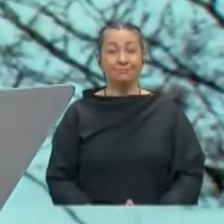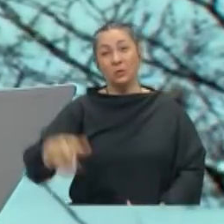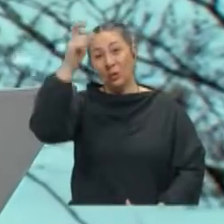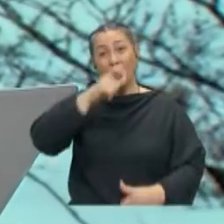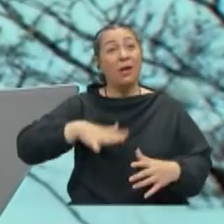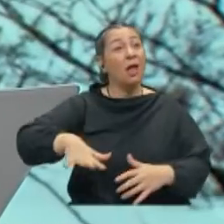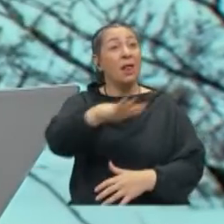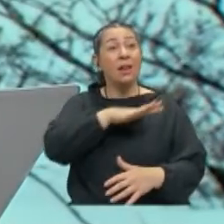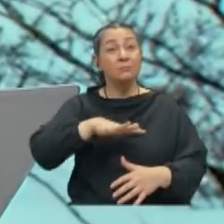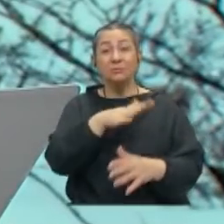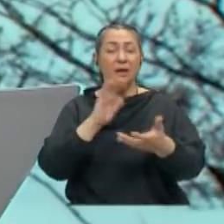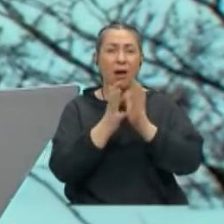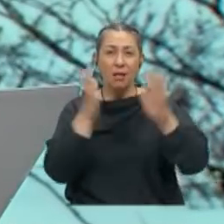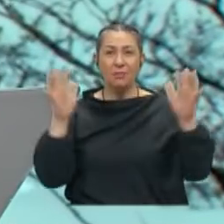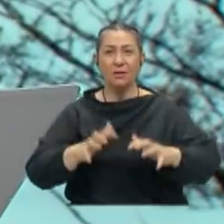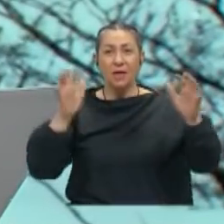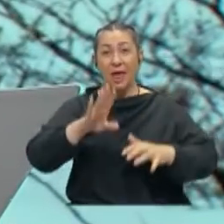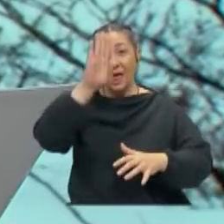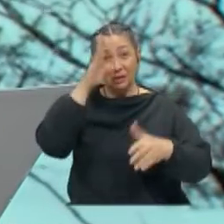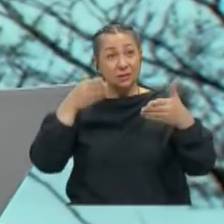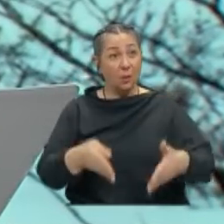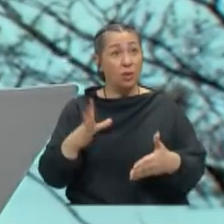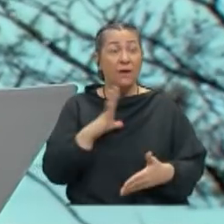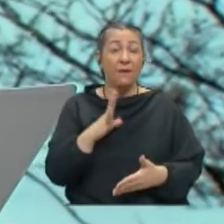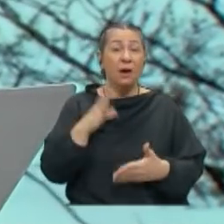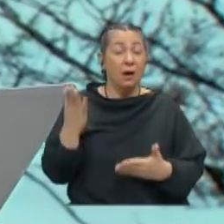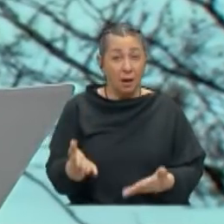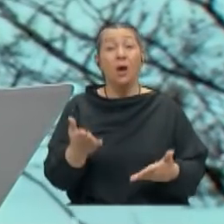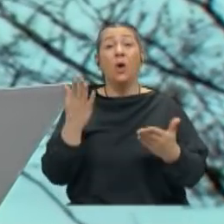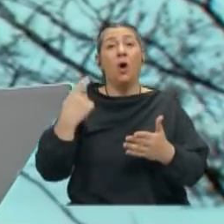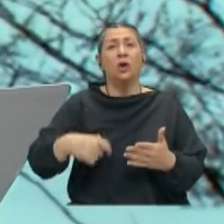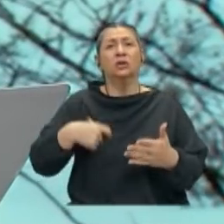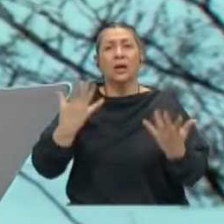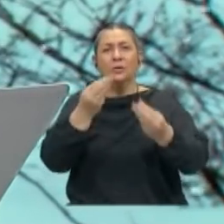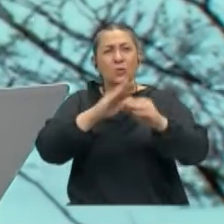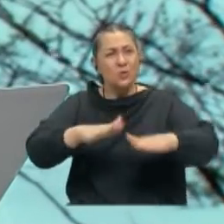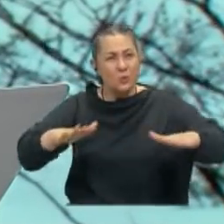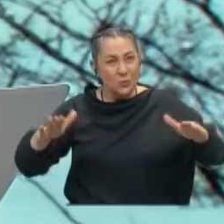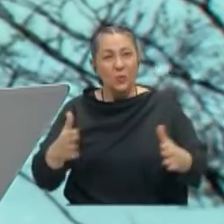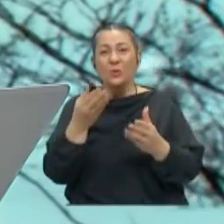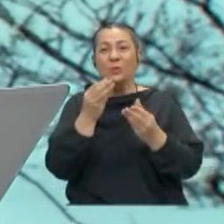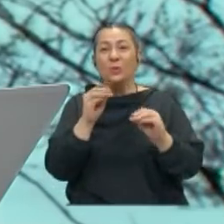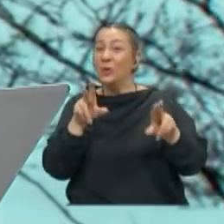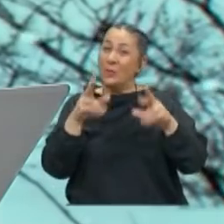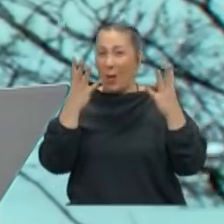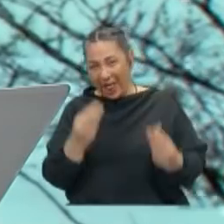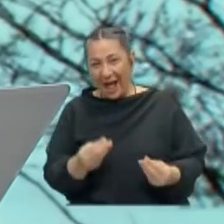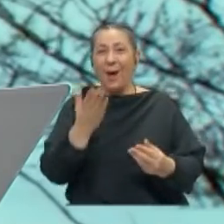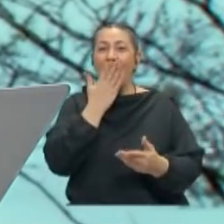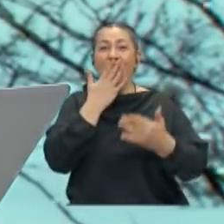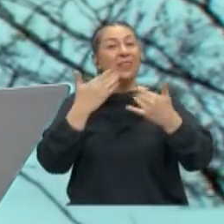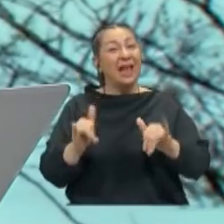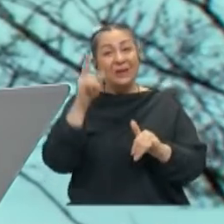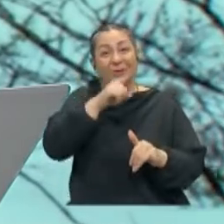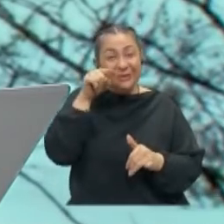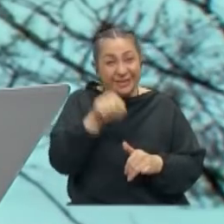Yurdun genelinde devam eden kar yağışı İstanbul'da da kendisini hissettirdi. Özellikle çocuklar ve çocuk kalanlar okulların ara